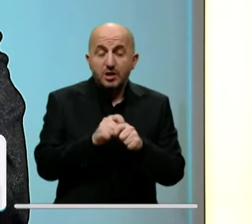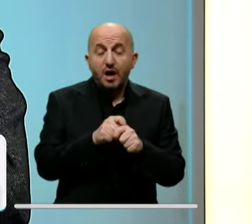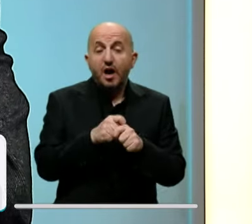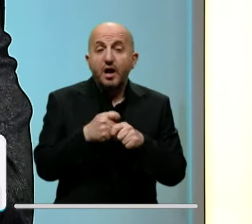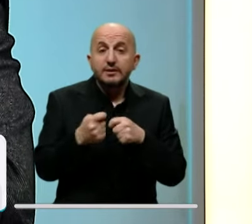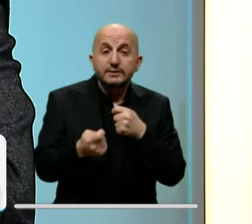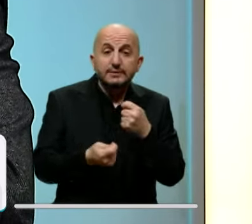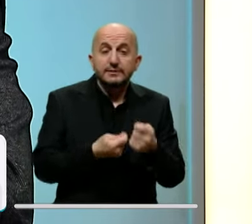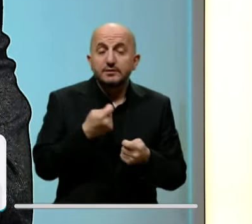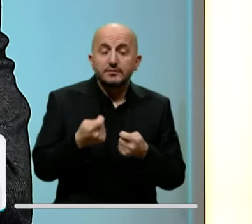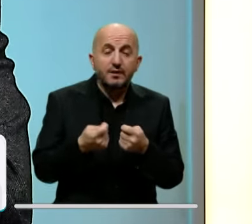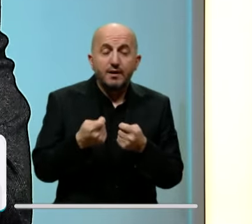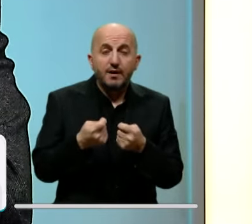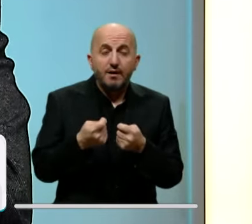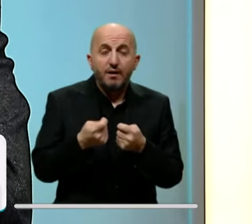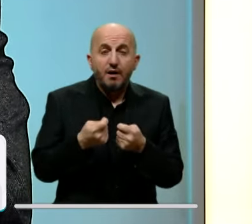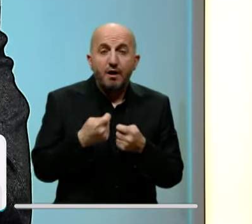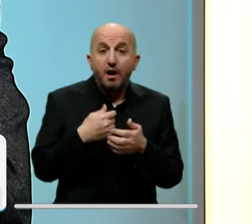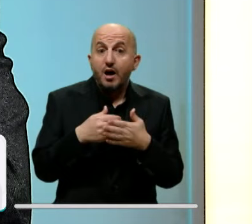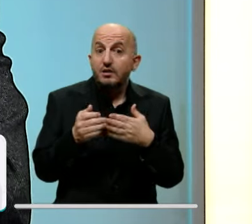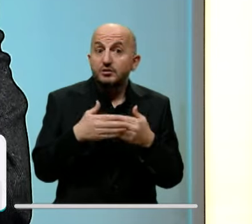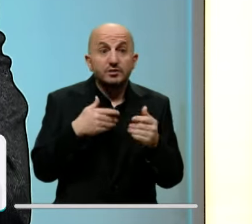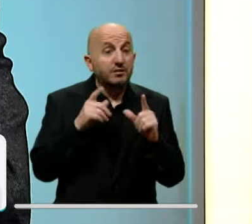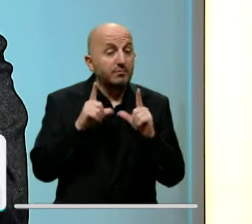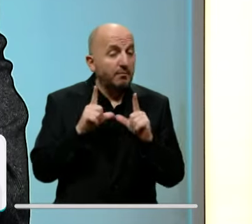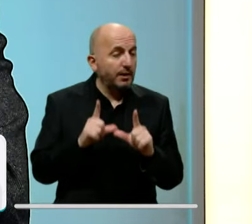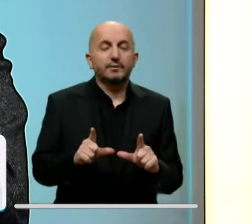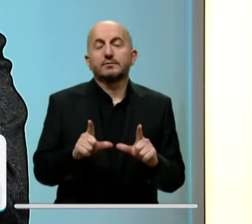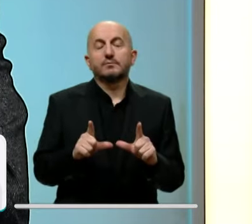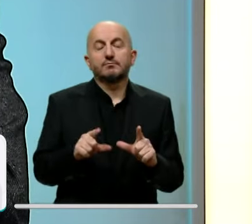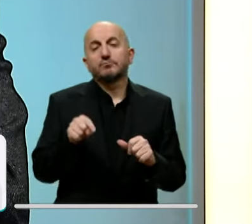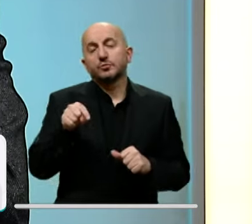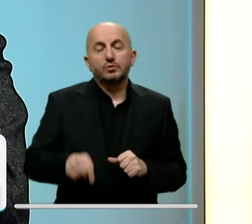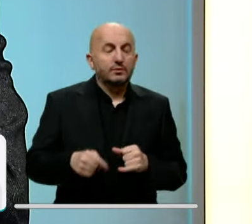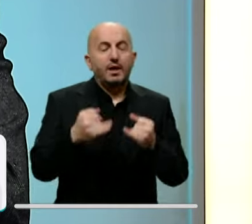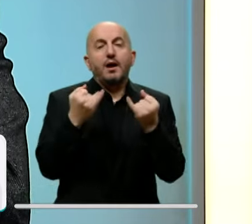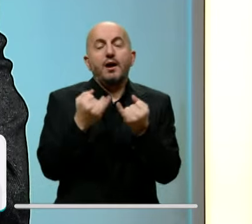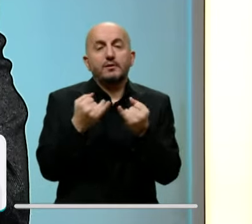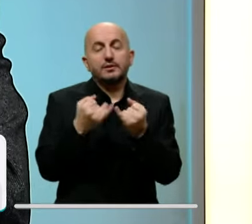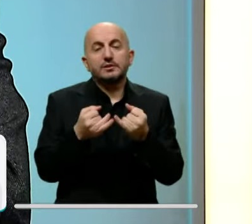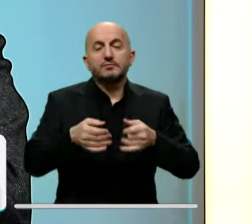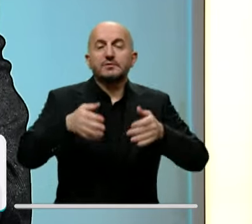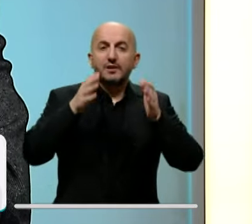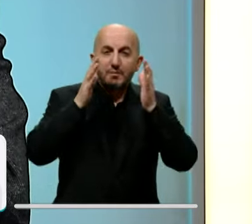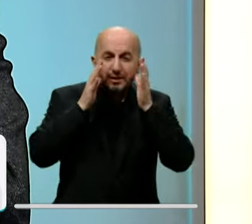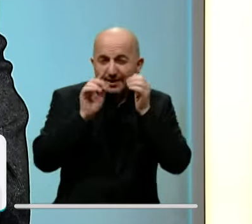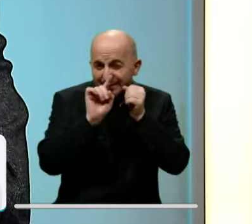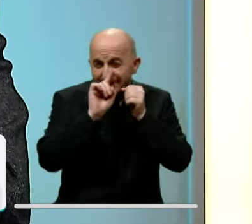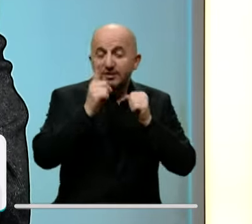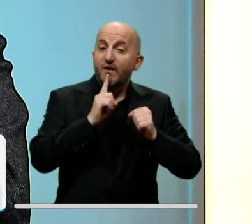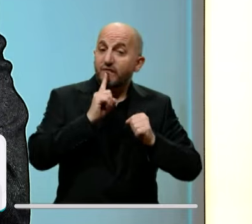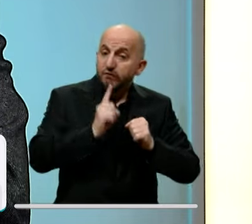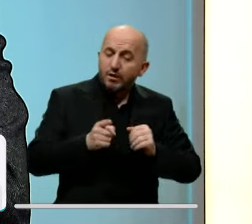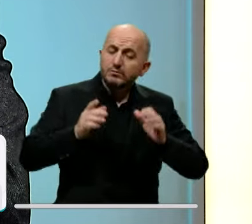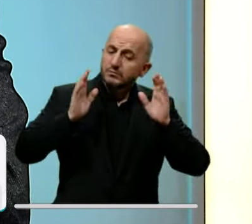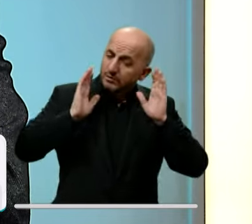Eee Efendim Eee karışılmaması dır ama burada Mesela kardeşimiz namazlarının sadece farzını